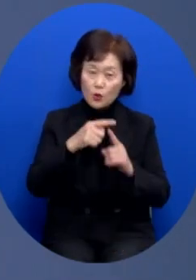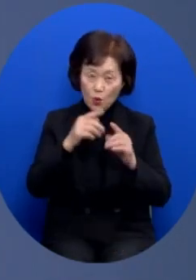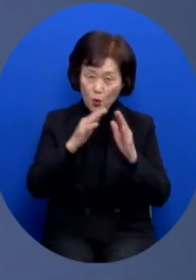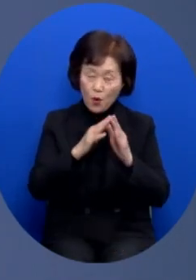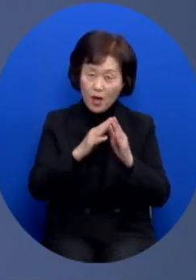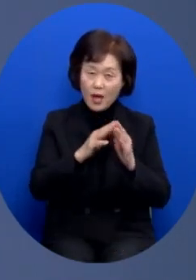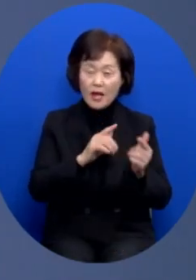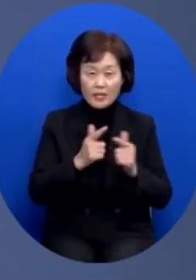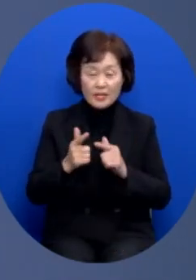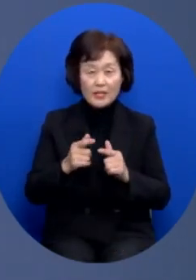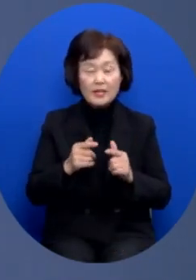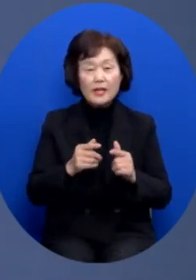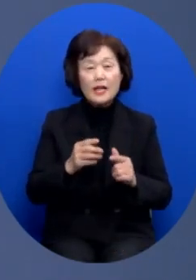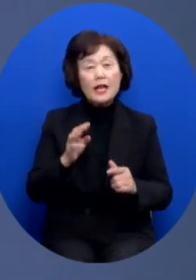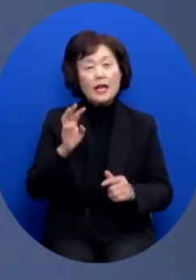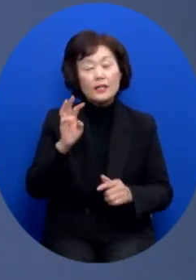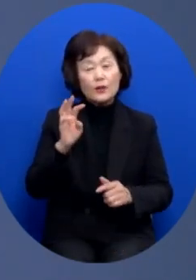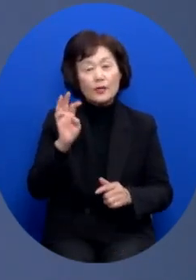그리고 양산 시민이